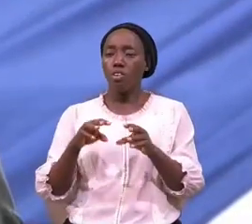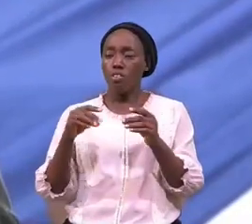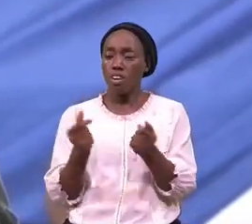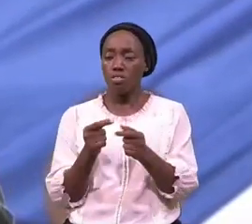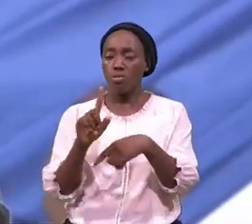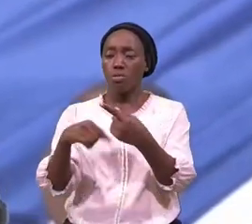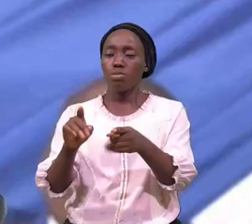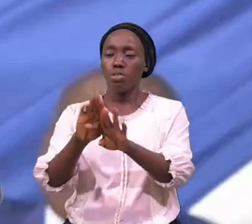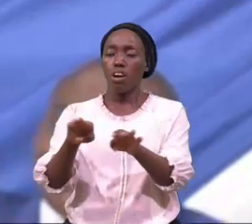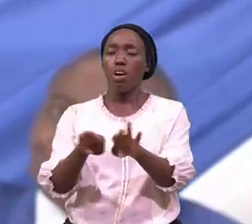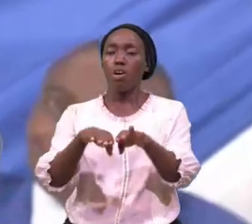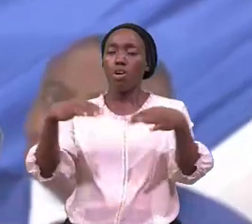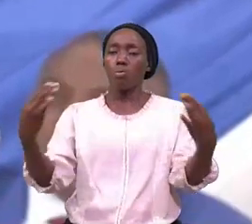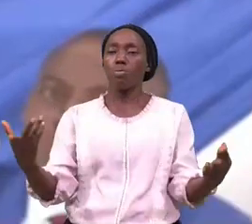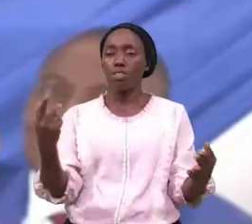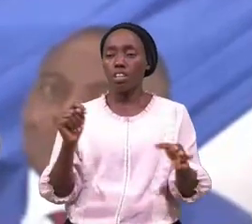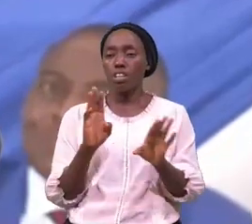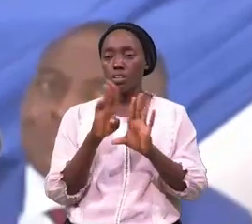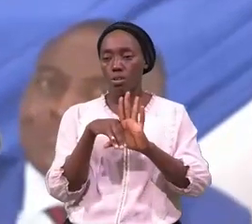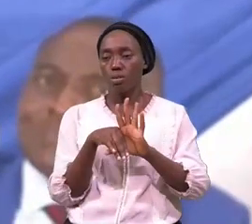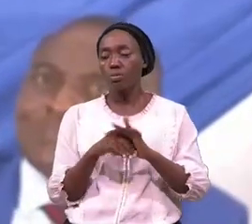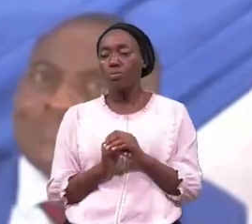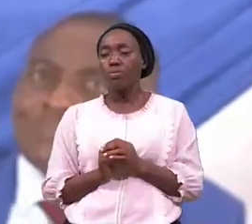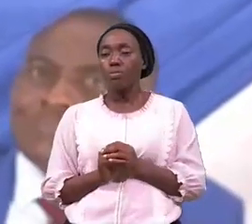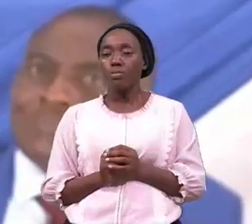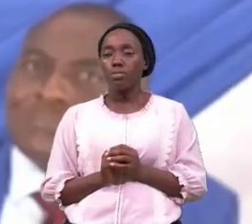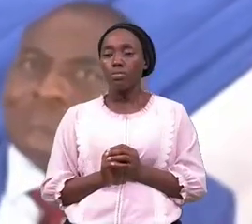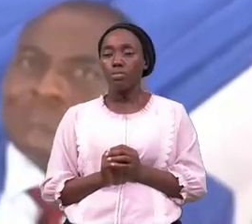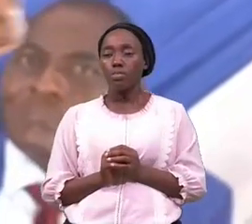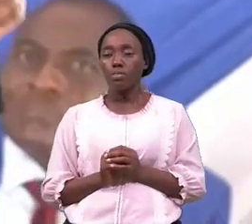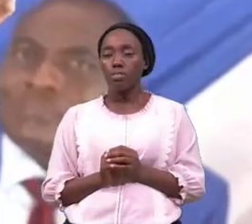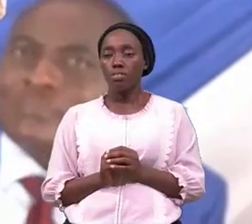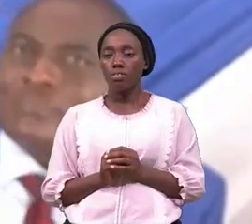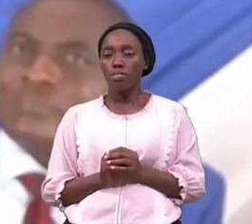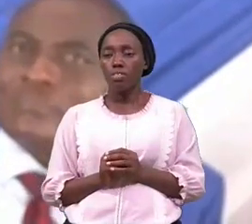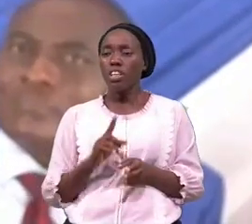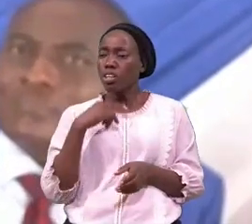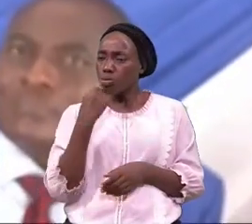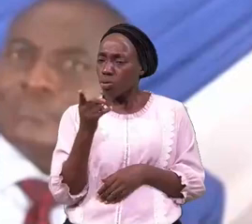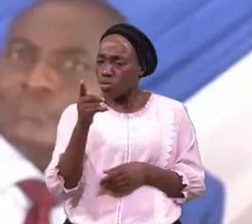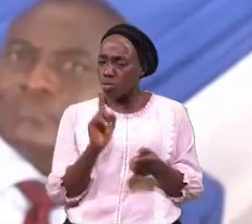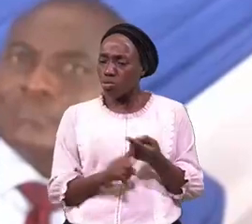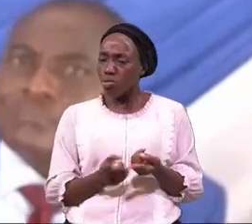Et tu crains tellement ta fille que c'est toi qui te lèves de ton sommeil difficilement même pour aller ouvrir le portail.